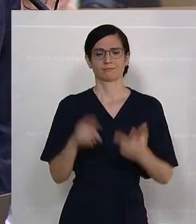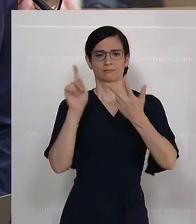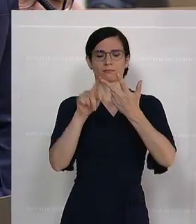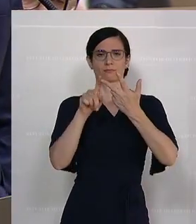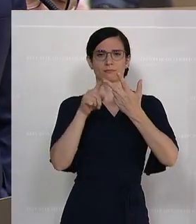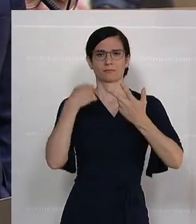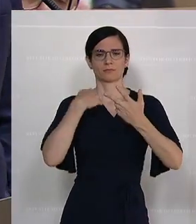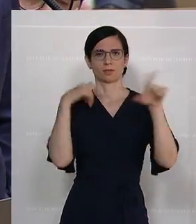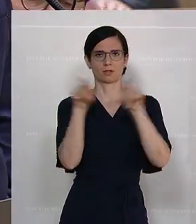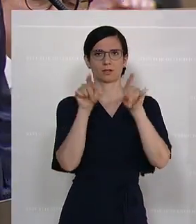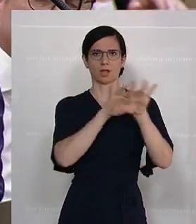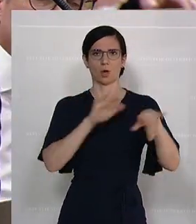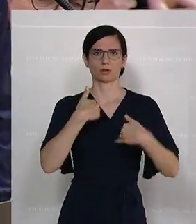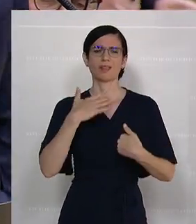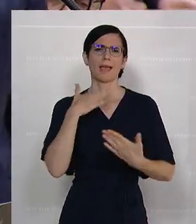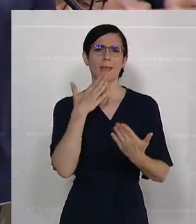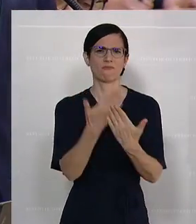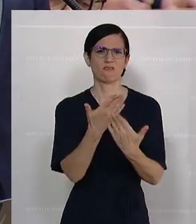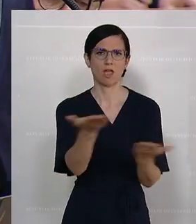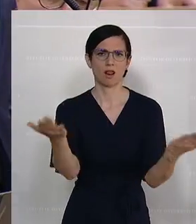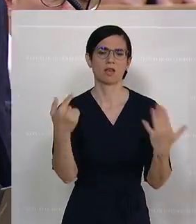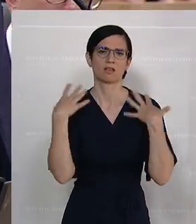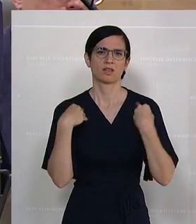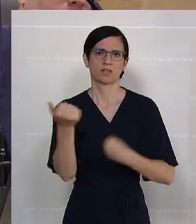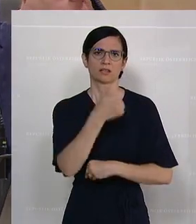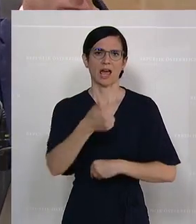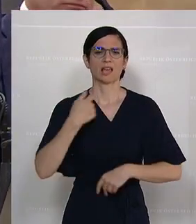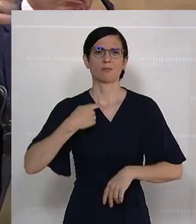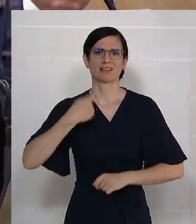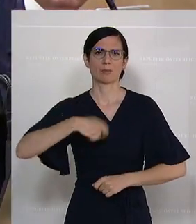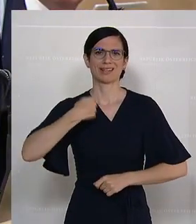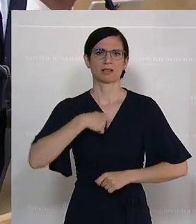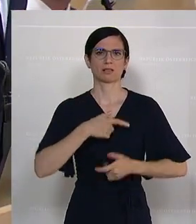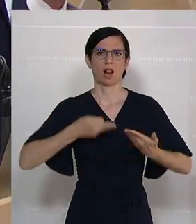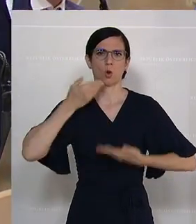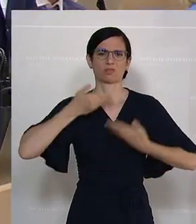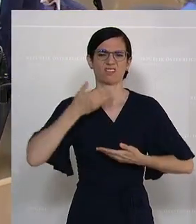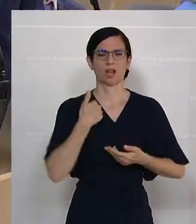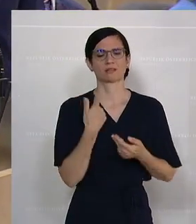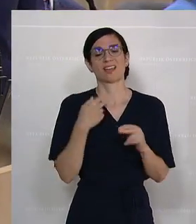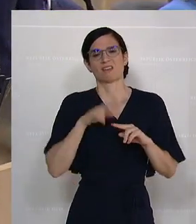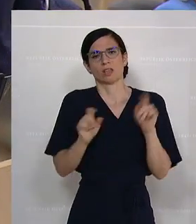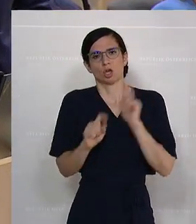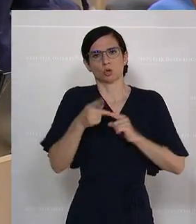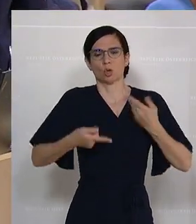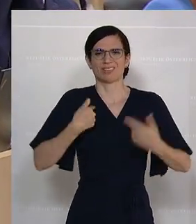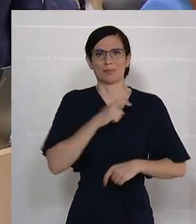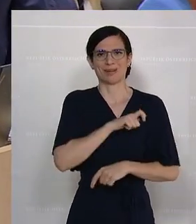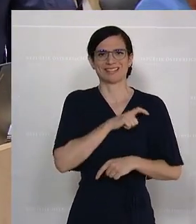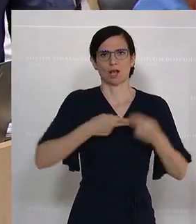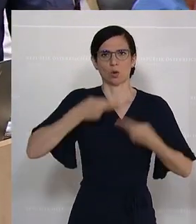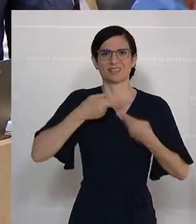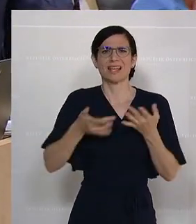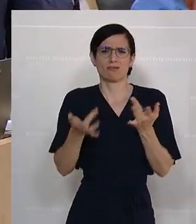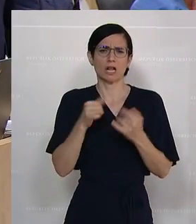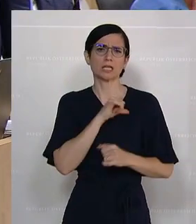ich würde ihnen auch anraten vielleicht wieder mal eine präsidialkonferenz auch wenn es eine sonderpräsidiale ist vielleicht wieder einmal selber zu